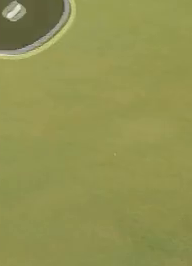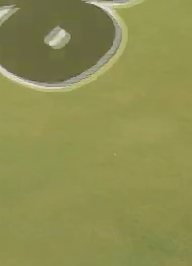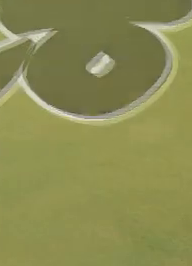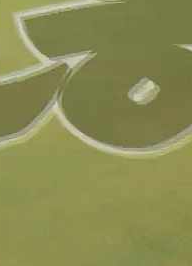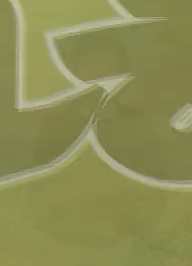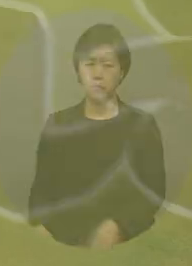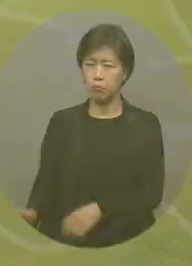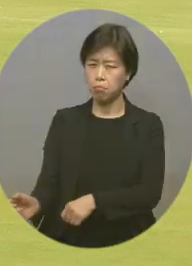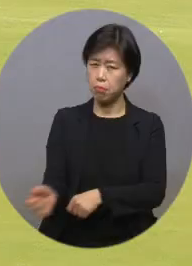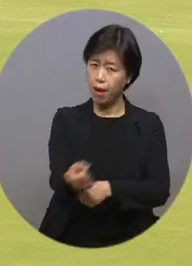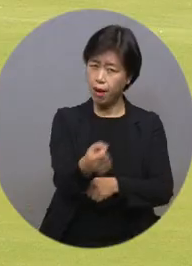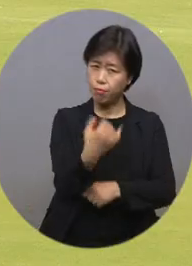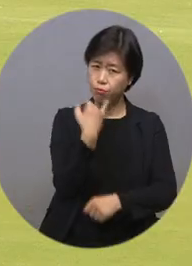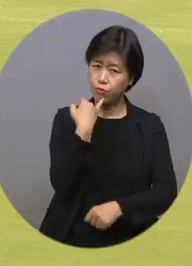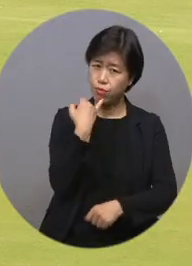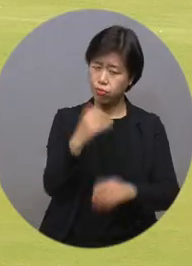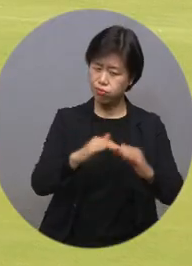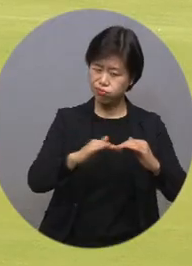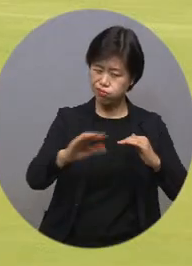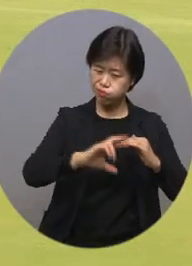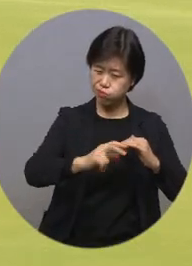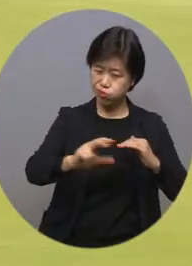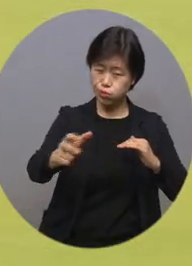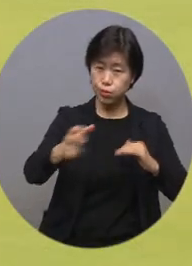괜찮은 것 같아.